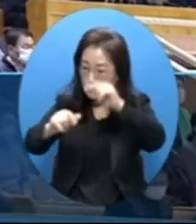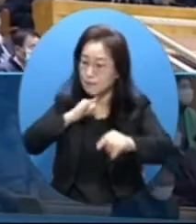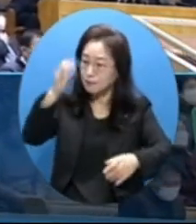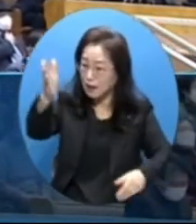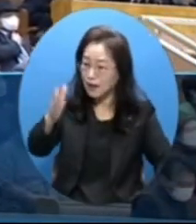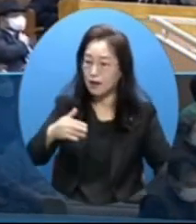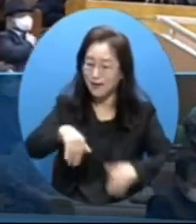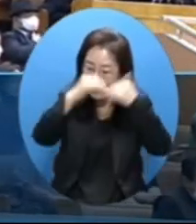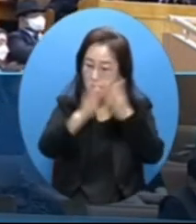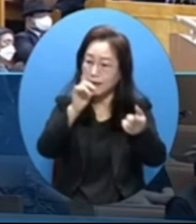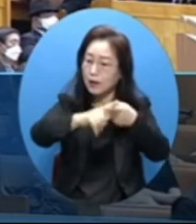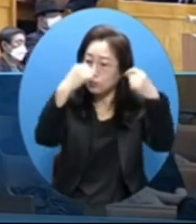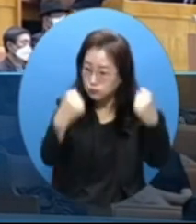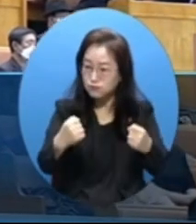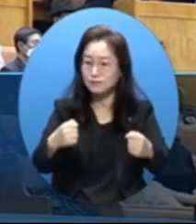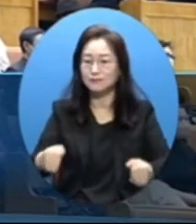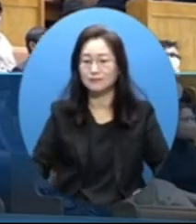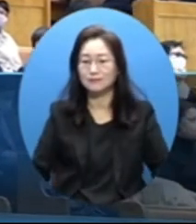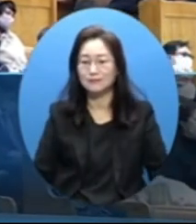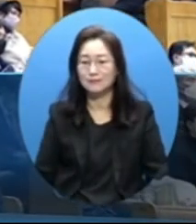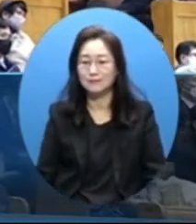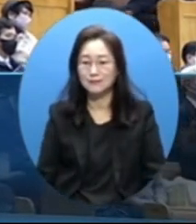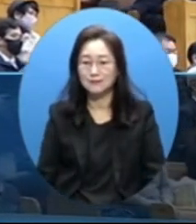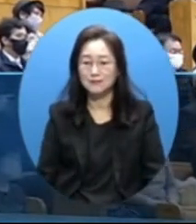다 여기 있노라 하니